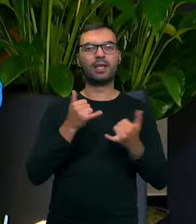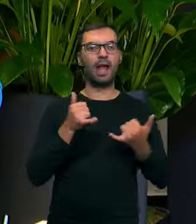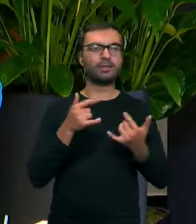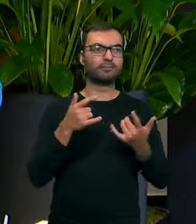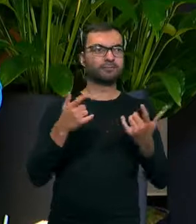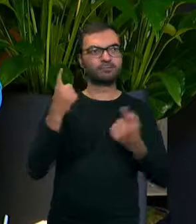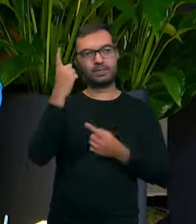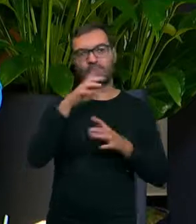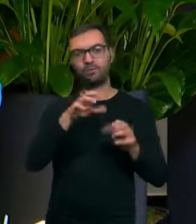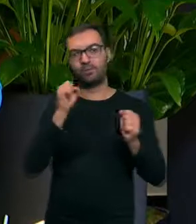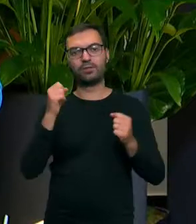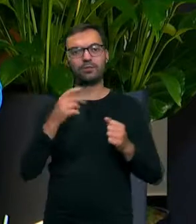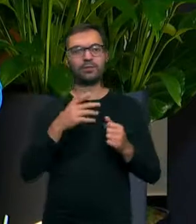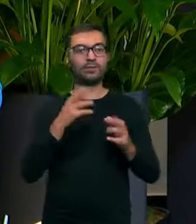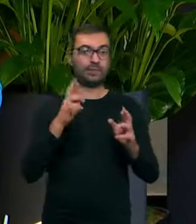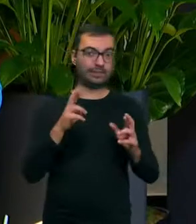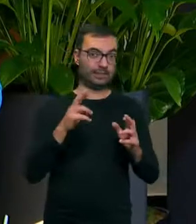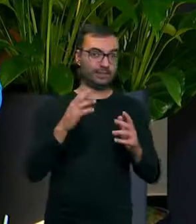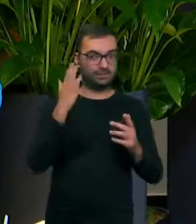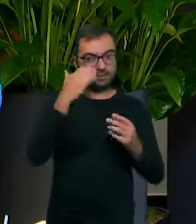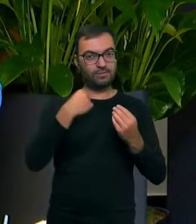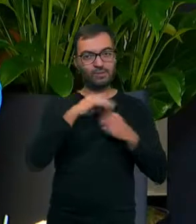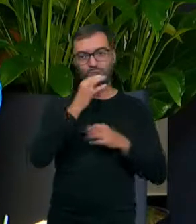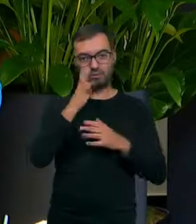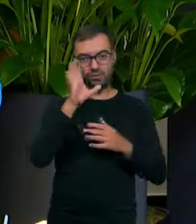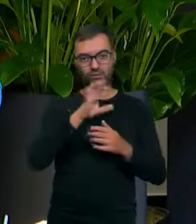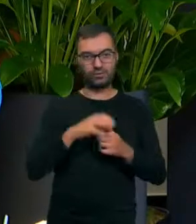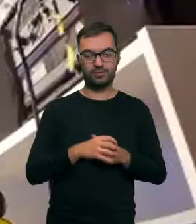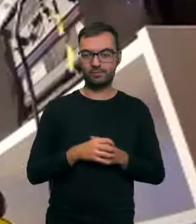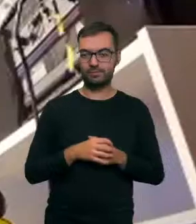jak pan to widzi, czy pan liczy na to?